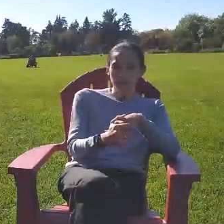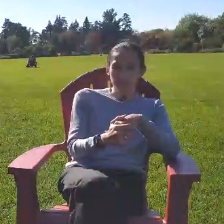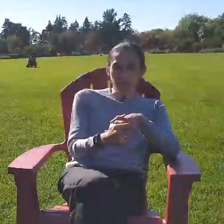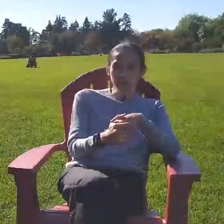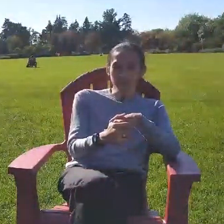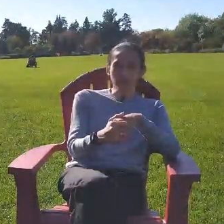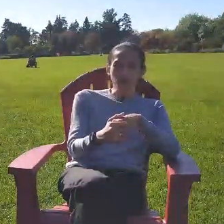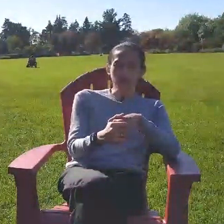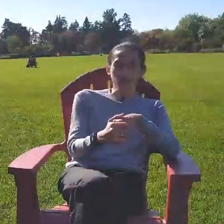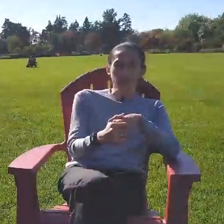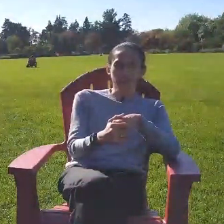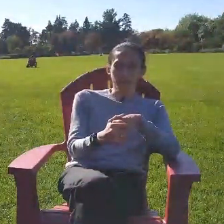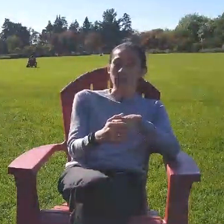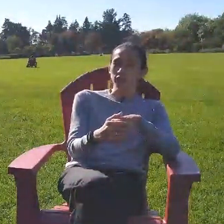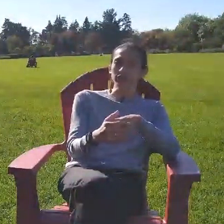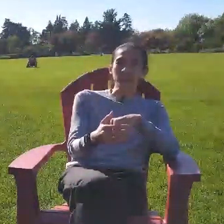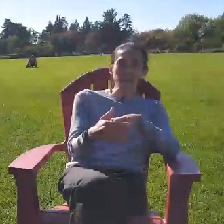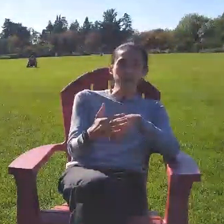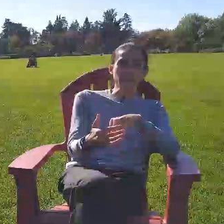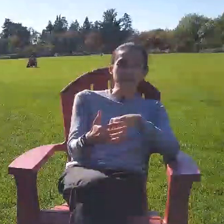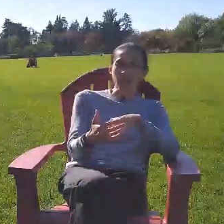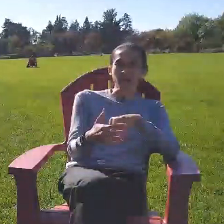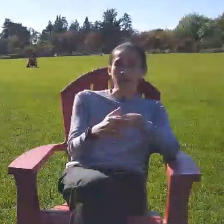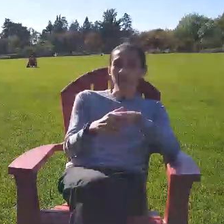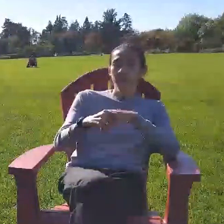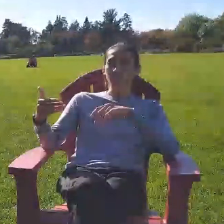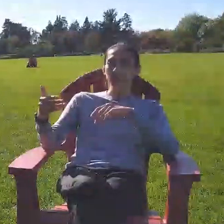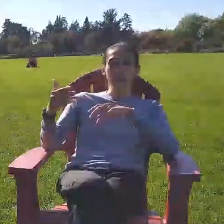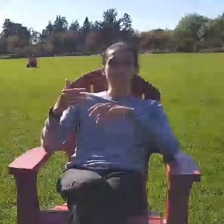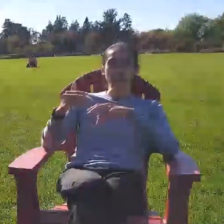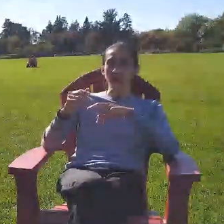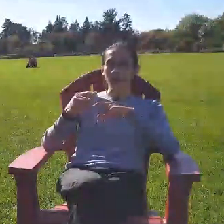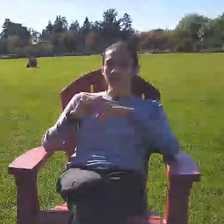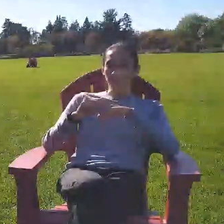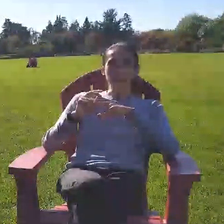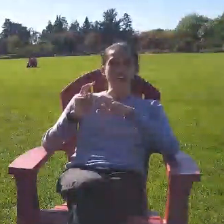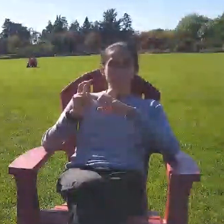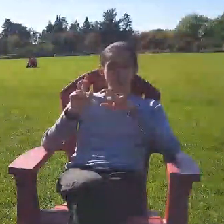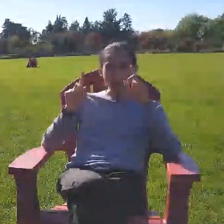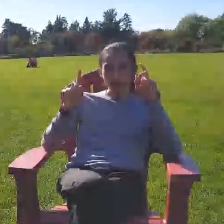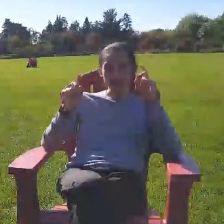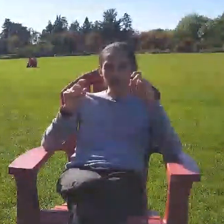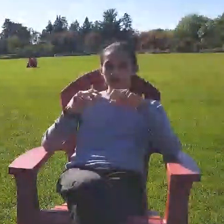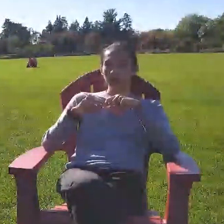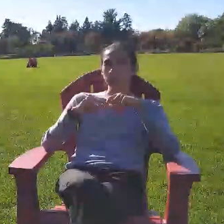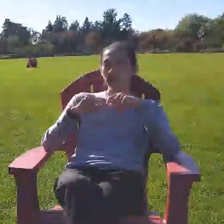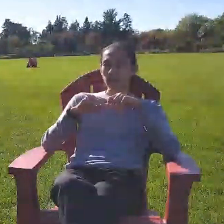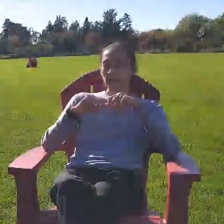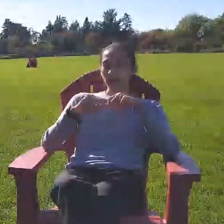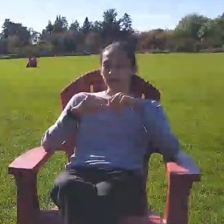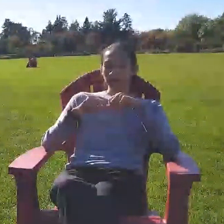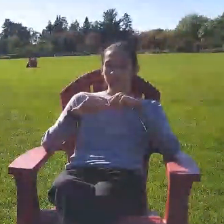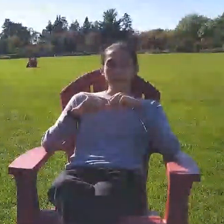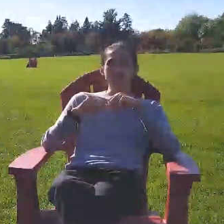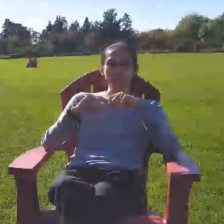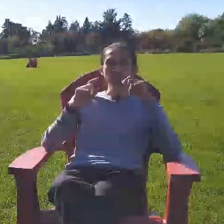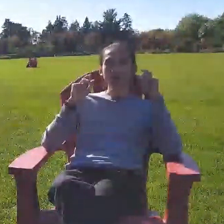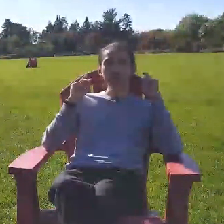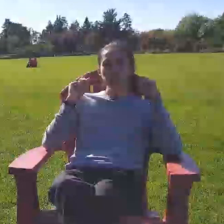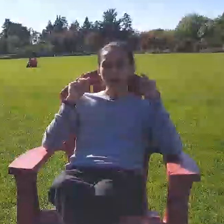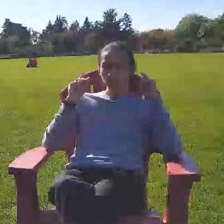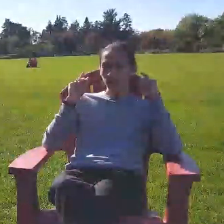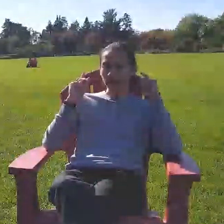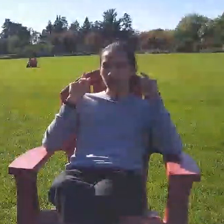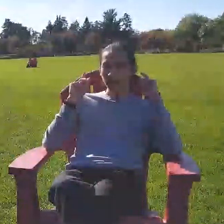telinga nah ini dilakukan oleh salah satunya teater tulis lirat skelar bagi penggemar yang pendengarannya Normal itu mereka dianjurkan